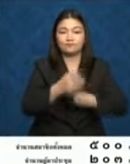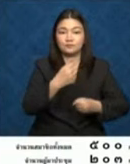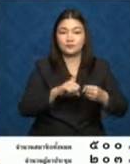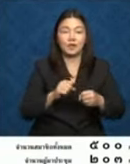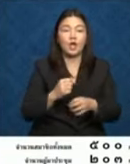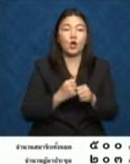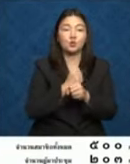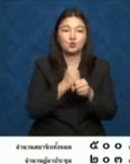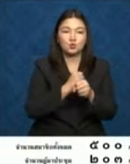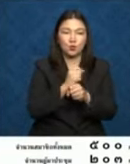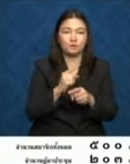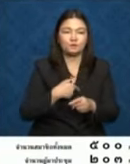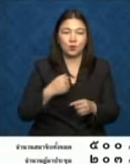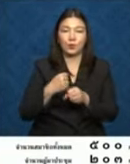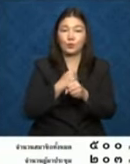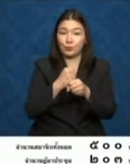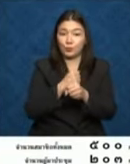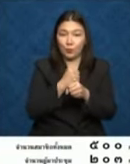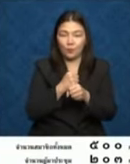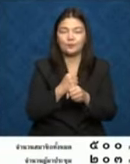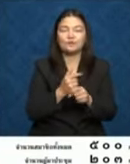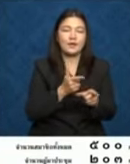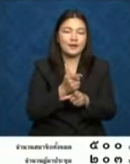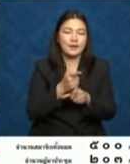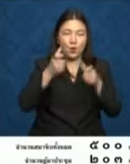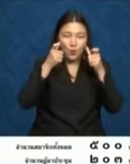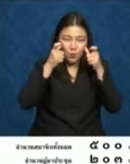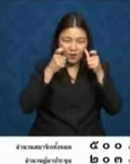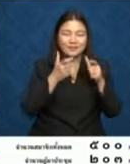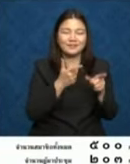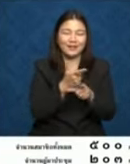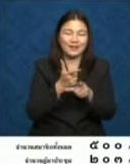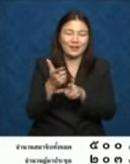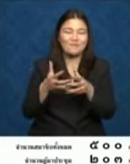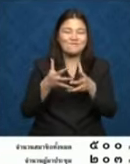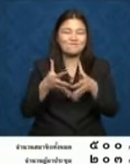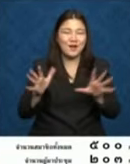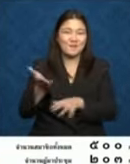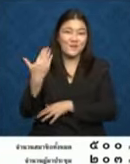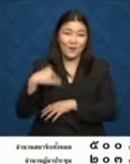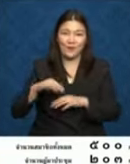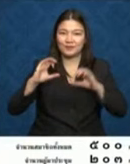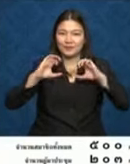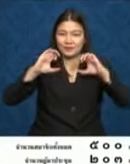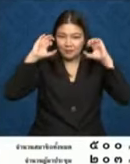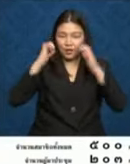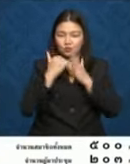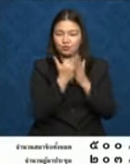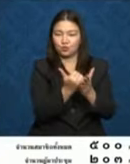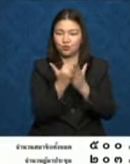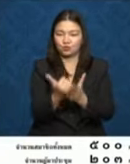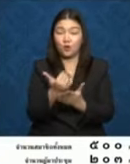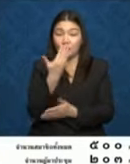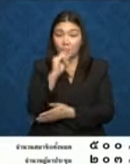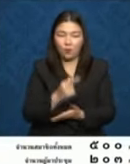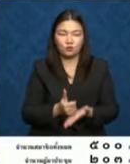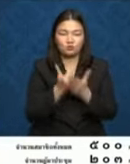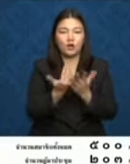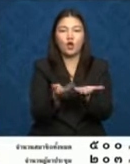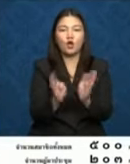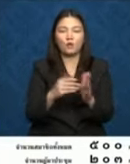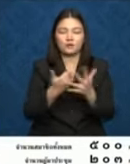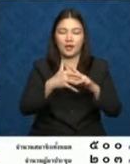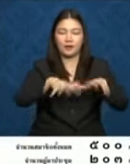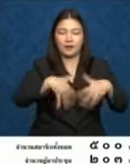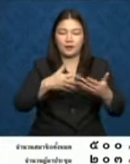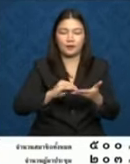ยงโคนมอยู่เป็นจำนวนมากค่ะซึ่งทางรัฐบาลก็ได้มีนโยบายสนับสนุนเกษตรกรโคนมเพื่อสร้างรายได้ให้กับครอบครัวค่ะเ